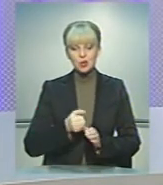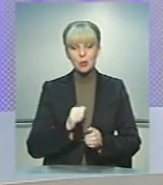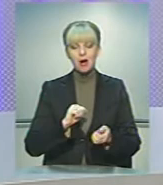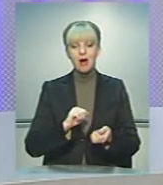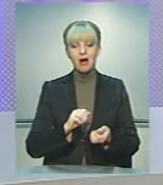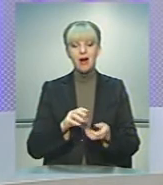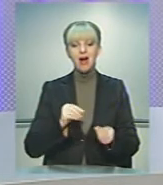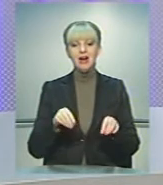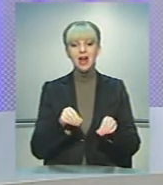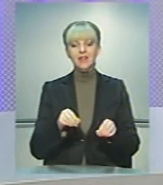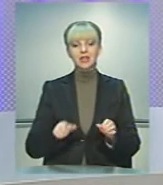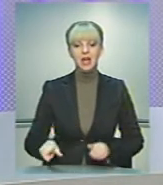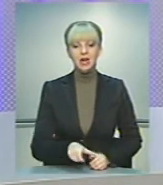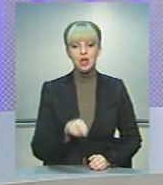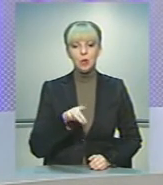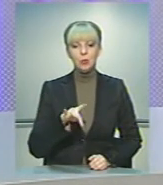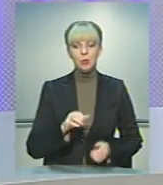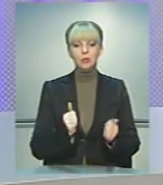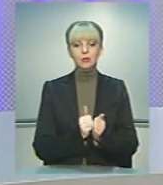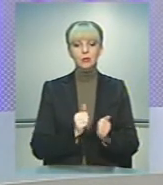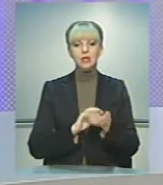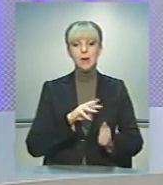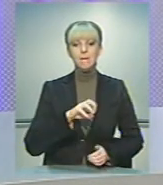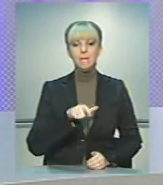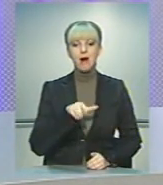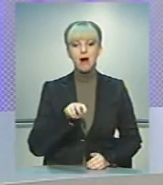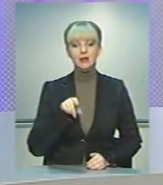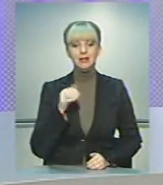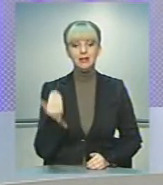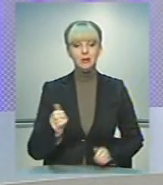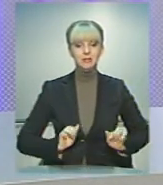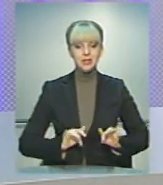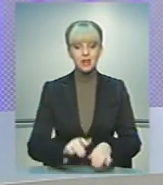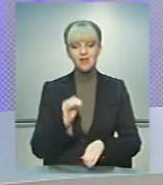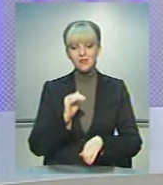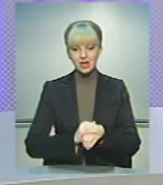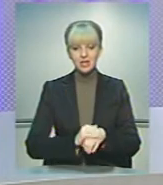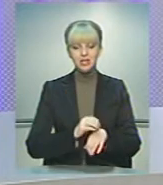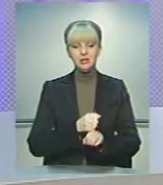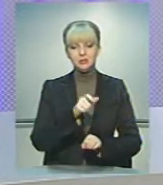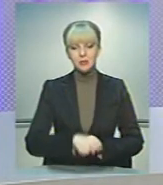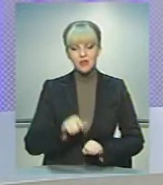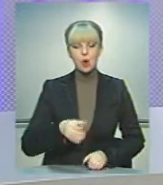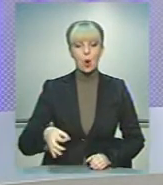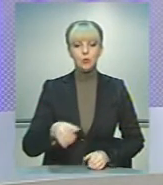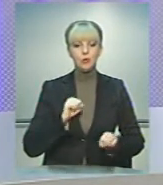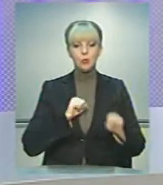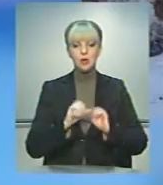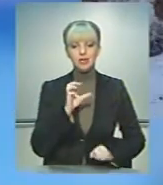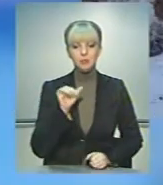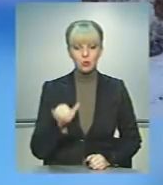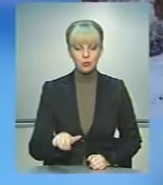гравій на річці Прут поблизу села Магаланово Селицького району. Їхню діяльність викрили співробітники обласного управління